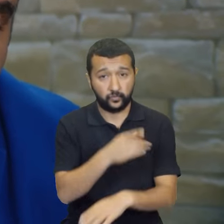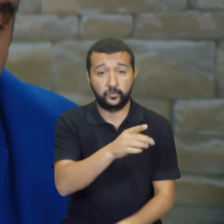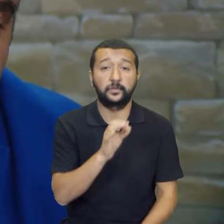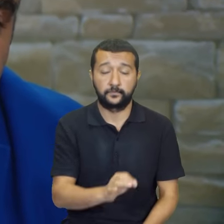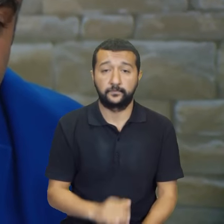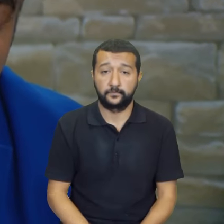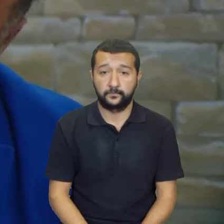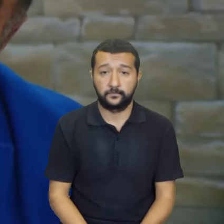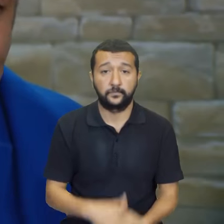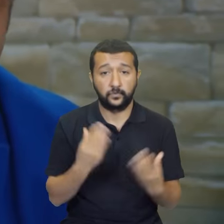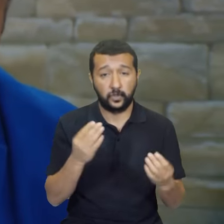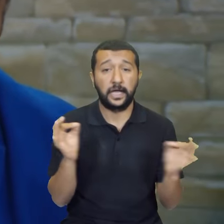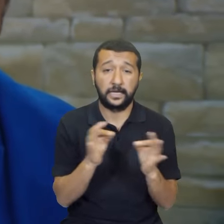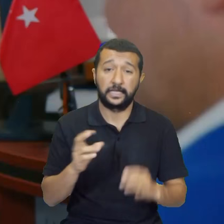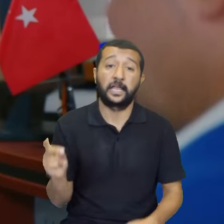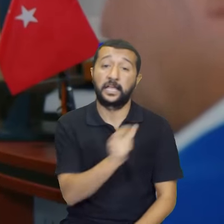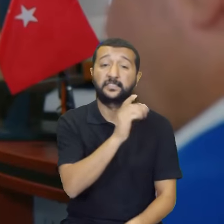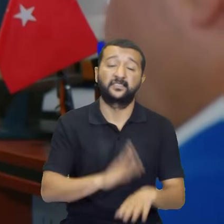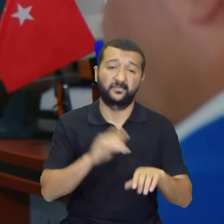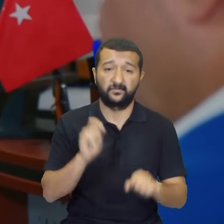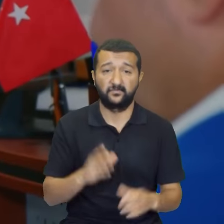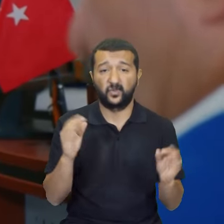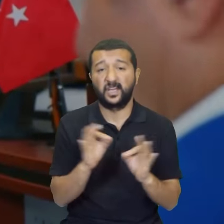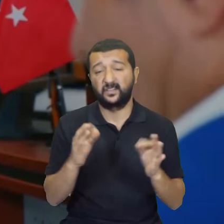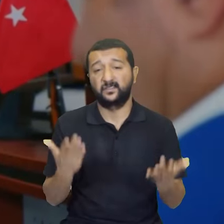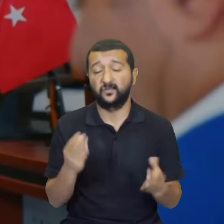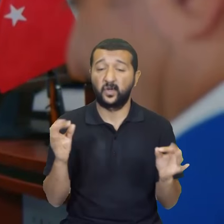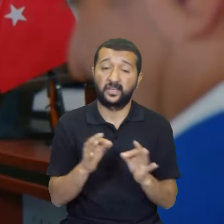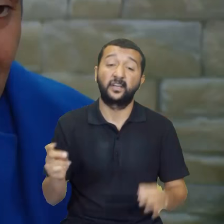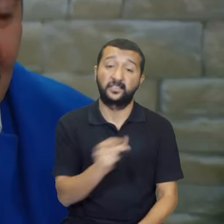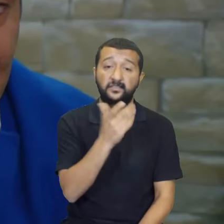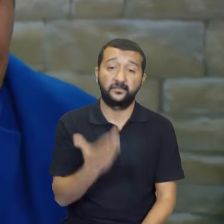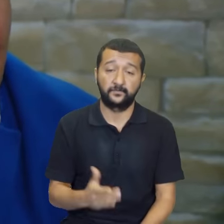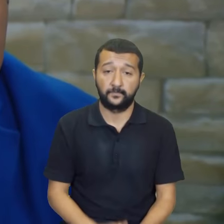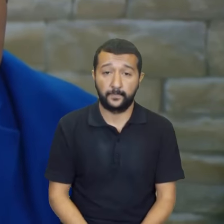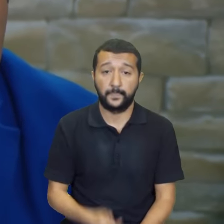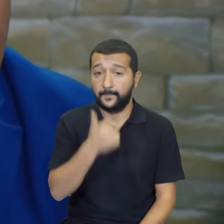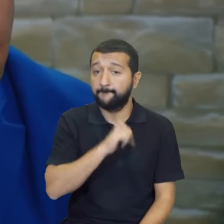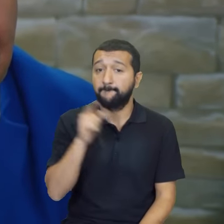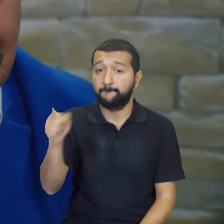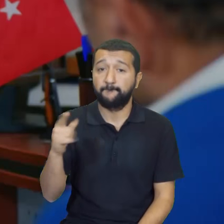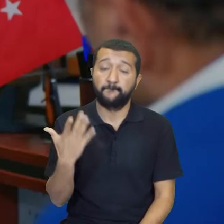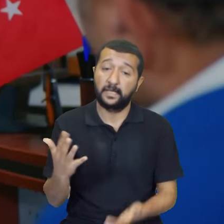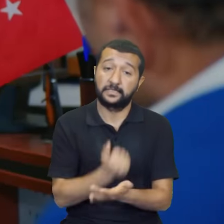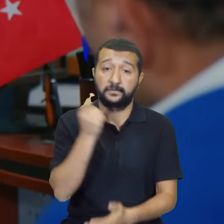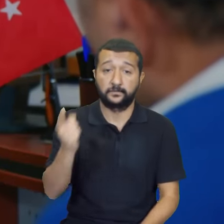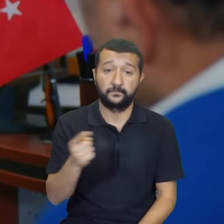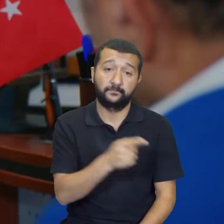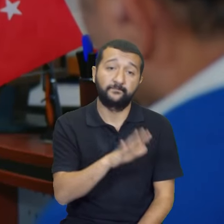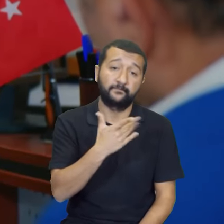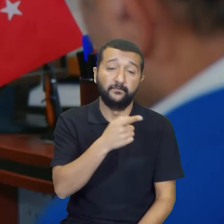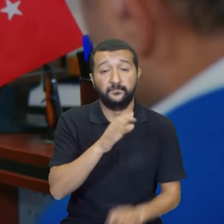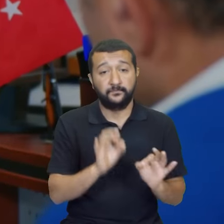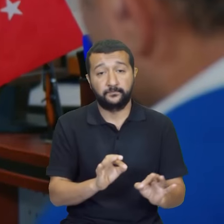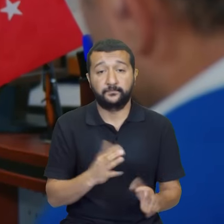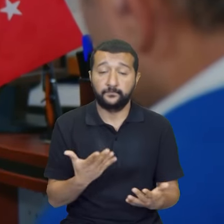doğru. Çok erken kaçtık. Çok. Çok erken. Abimler kazandı. Yani